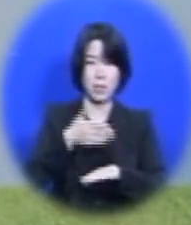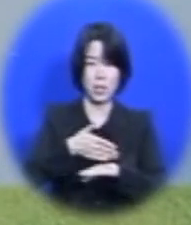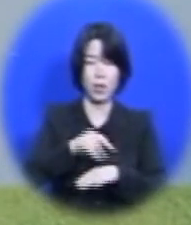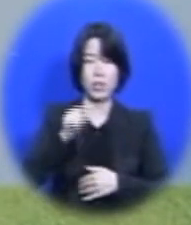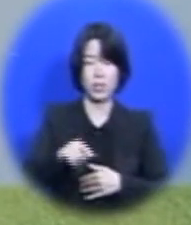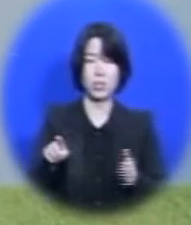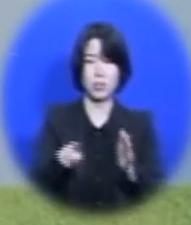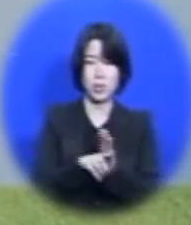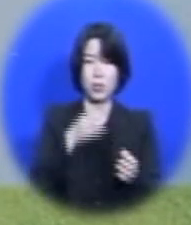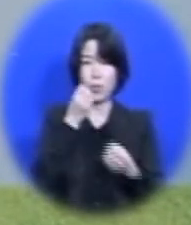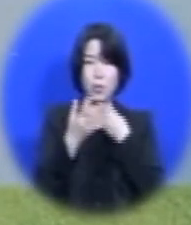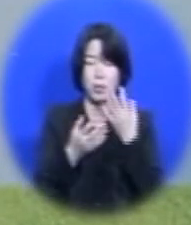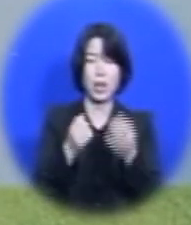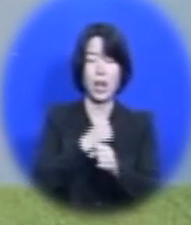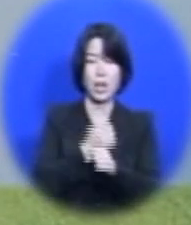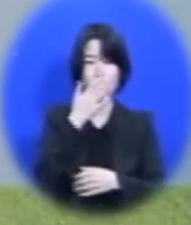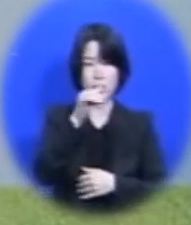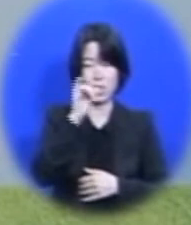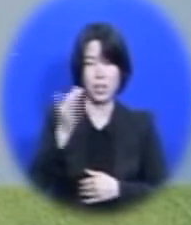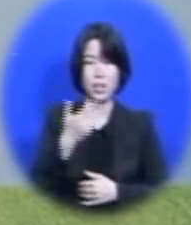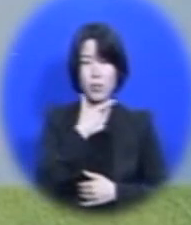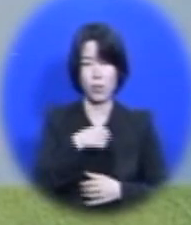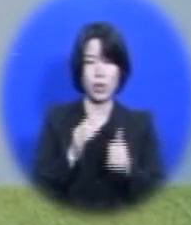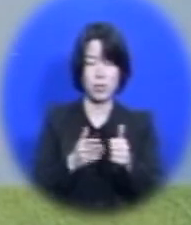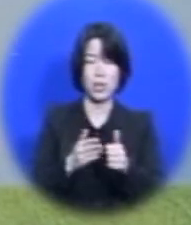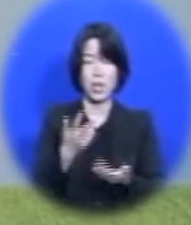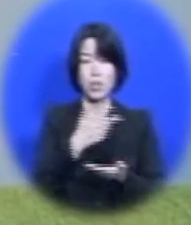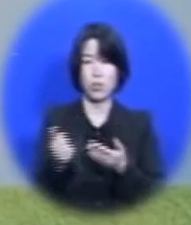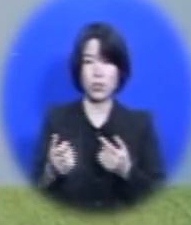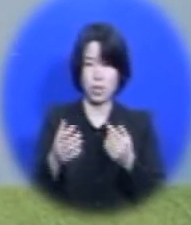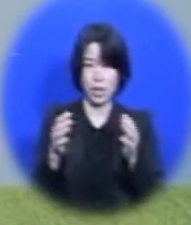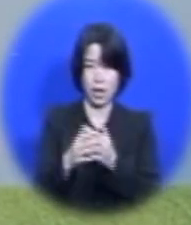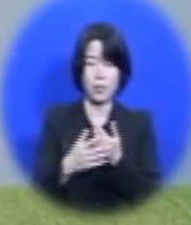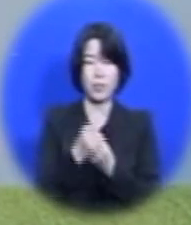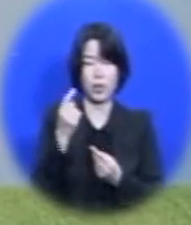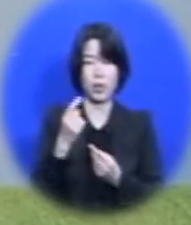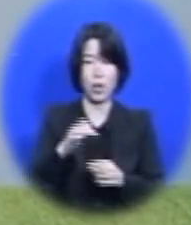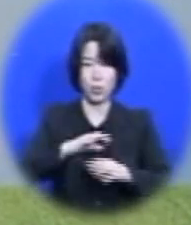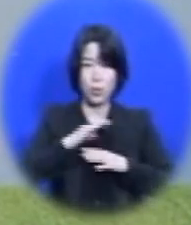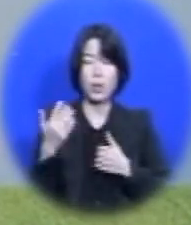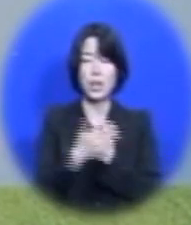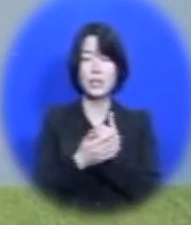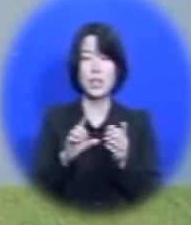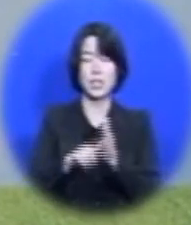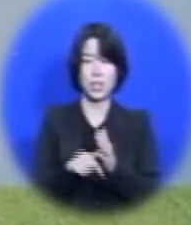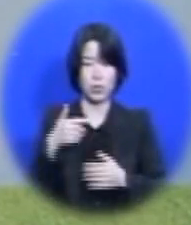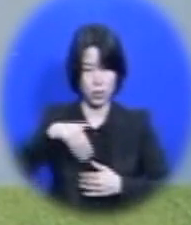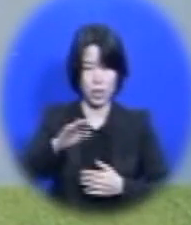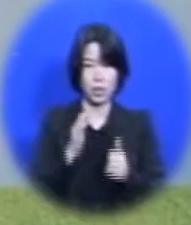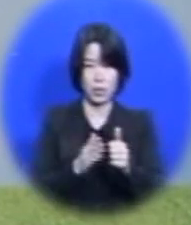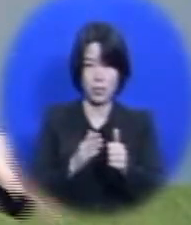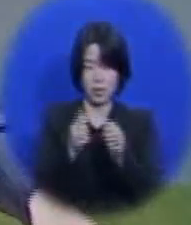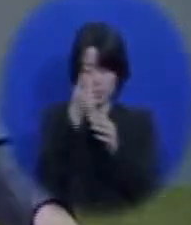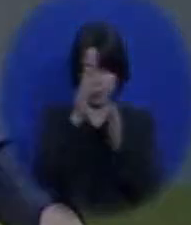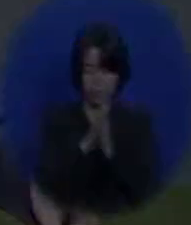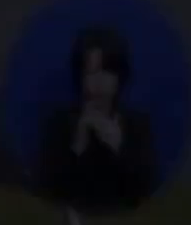그것을 믿고 고백하실 수 있게 되기를 바랍니다. 주님과 연합하는 놀라운 은혜의 시간으로 나아가시기를 바랍니다. 기도하십시다.